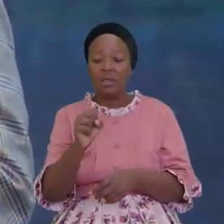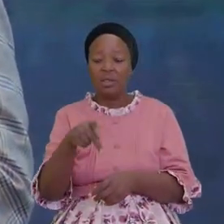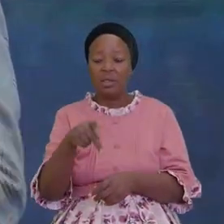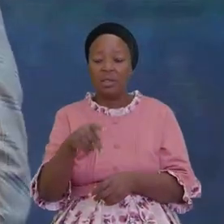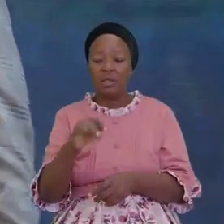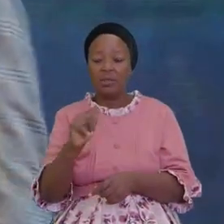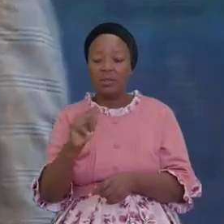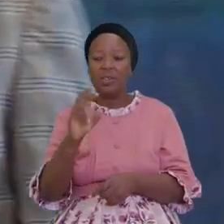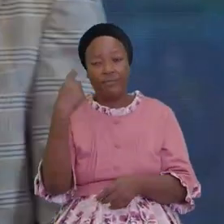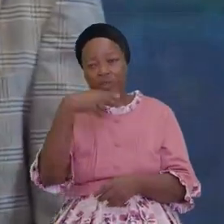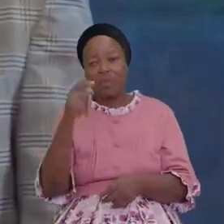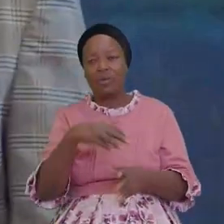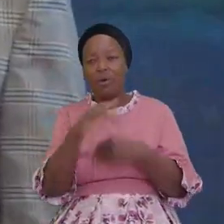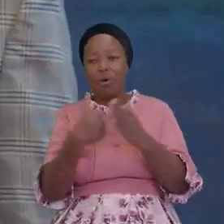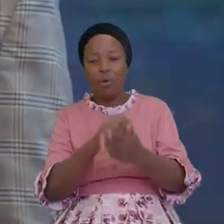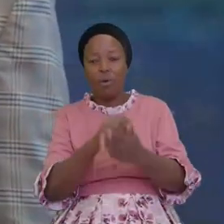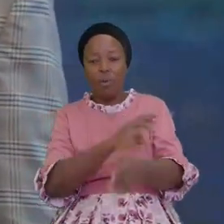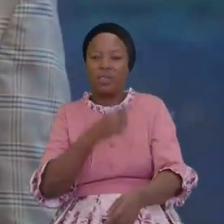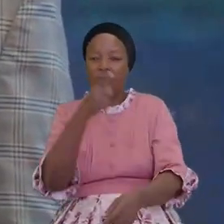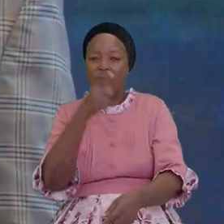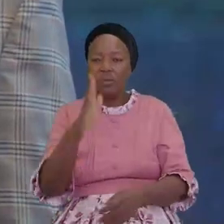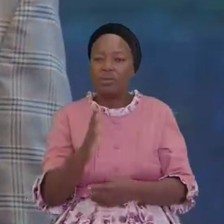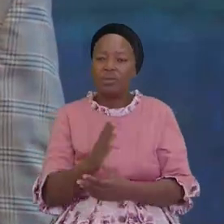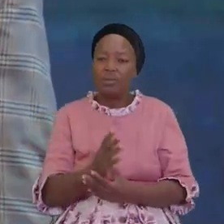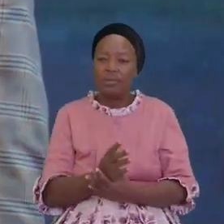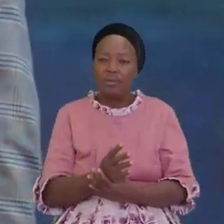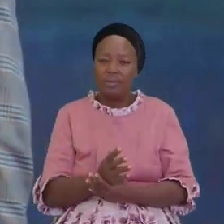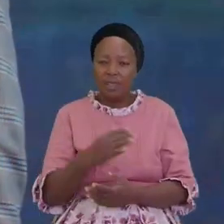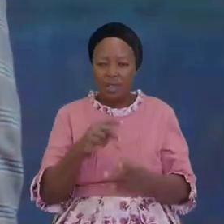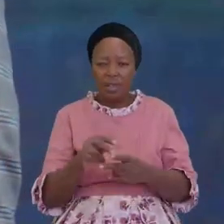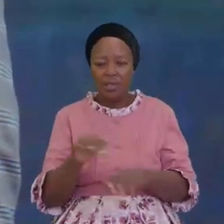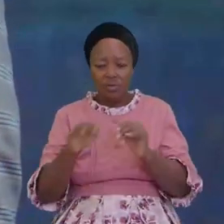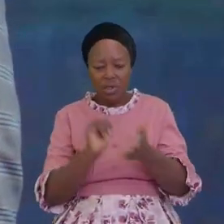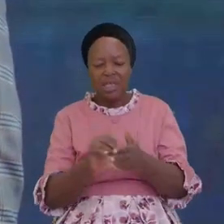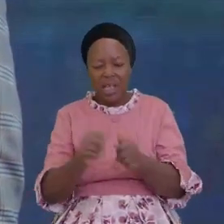Et c'est comme si tu craches au visage du Dieu Tout-Puissant.